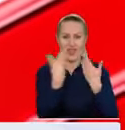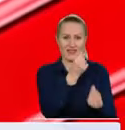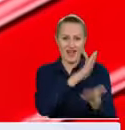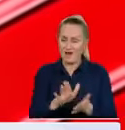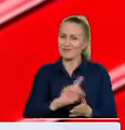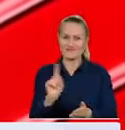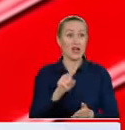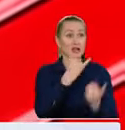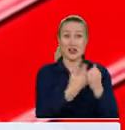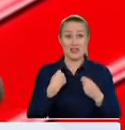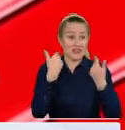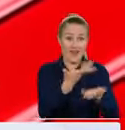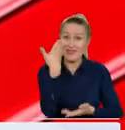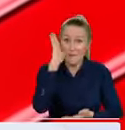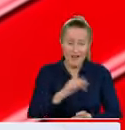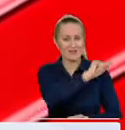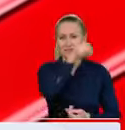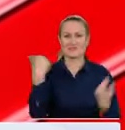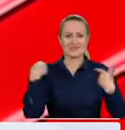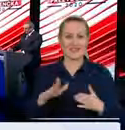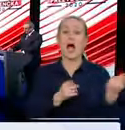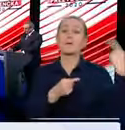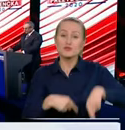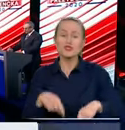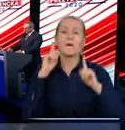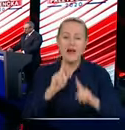nie będzie żadnego problemu, a tu będą przyjeżdżali uczciwi ludzie.